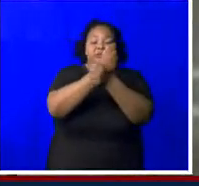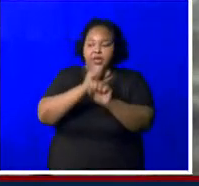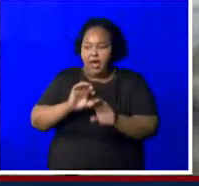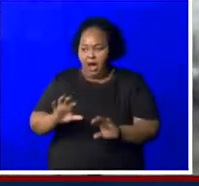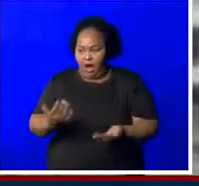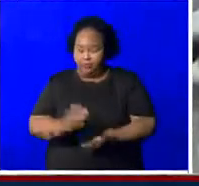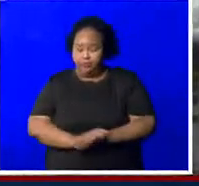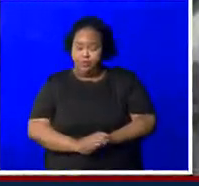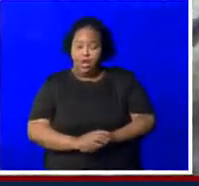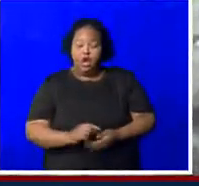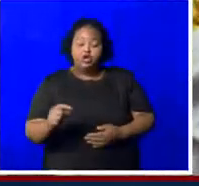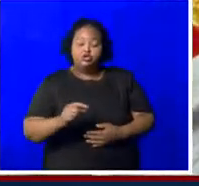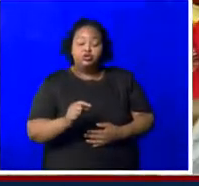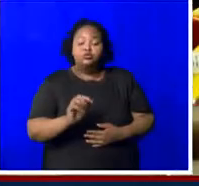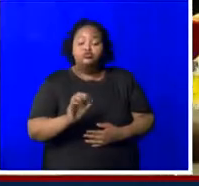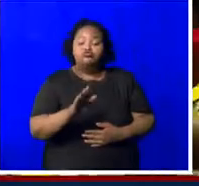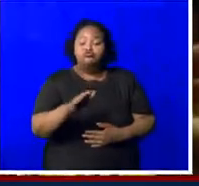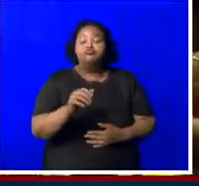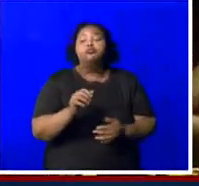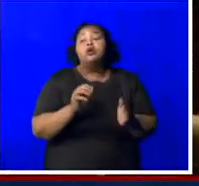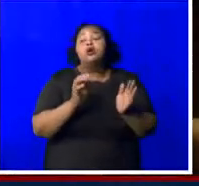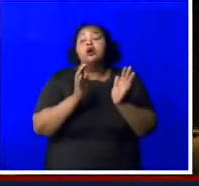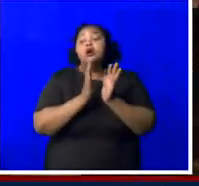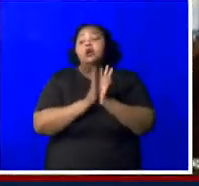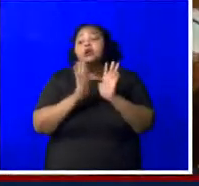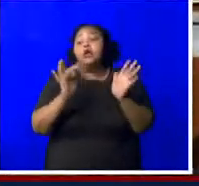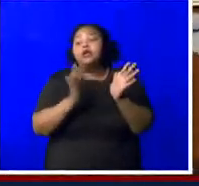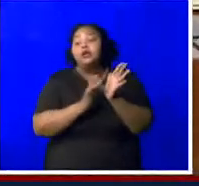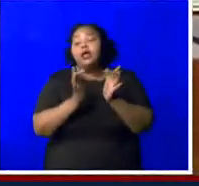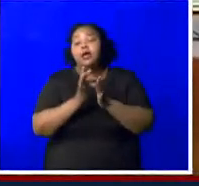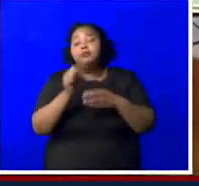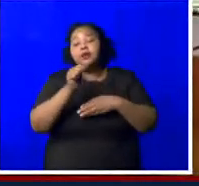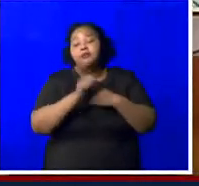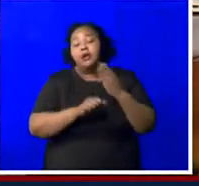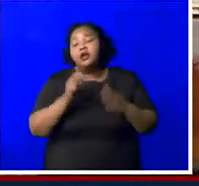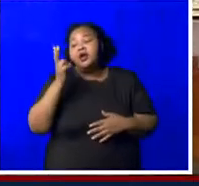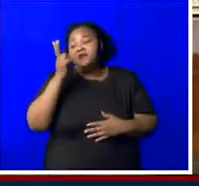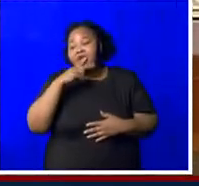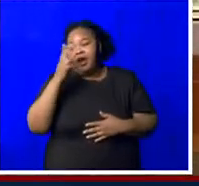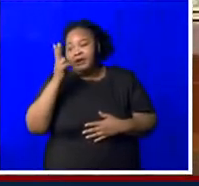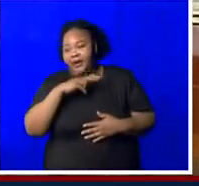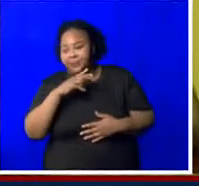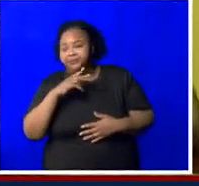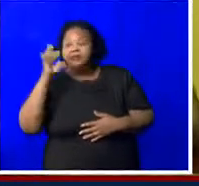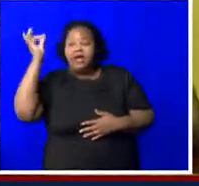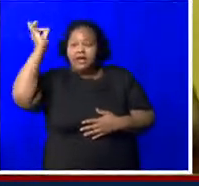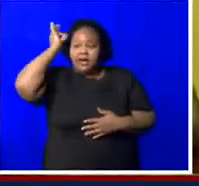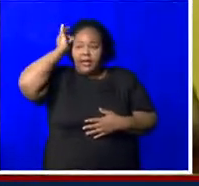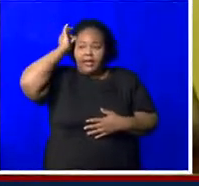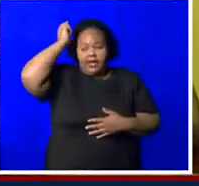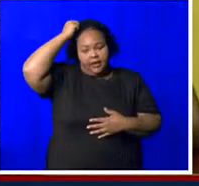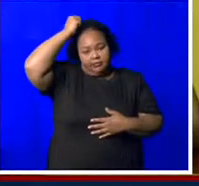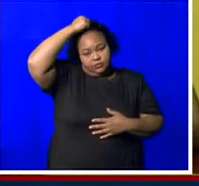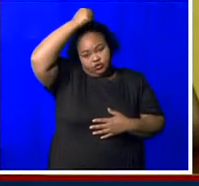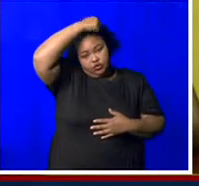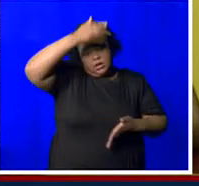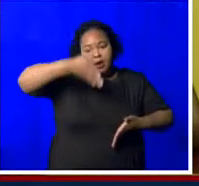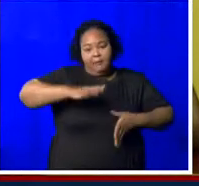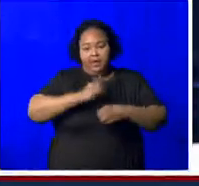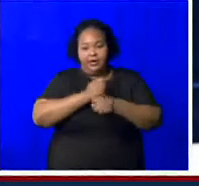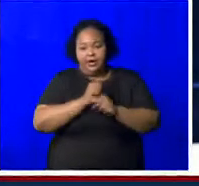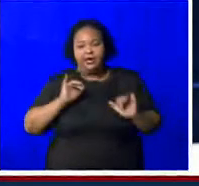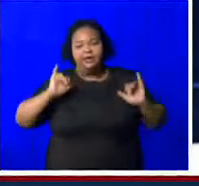Salisonzele lilanga lekugubha kutalwa kwesilo inkhosi Mswati wesithathu lelitawugujelwa emankayane ngalesihlanu.